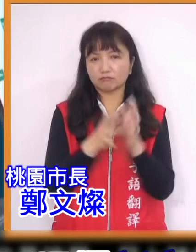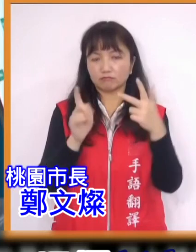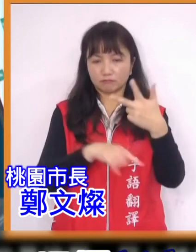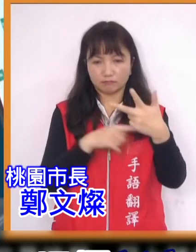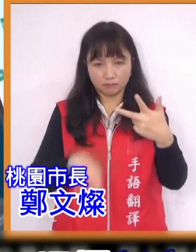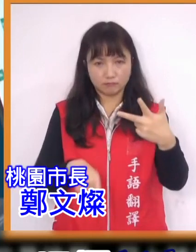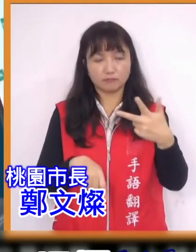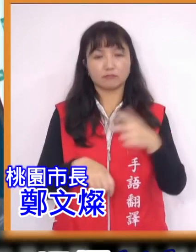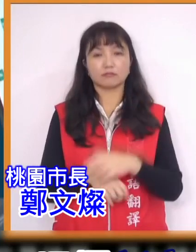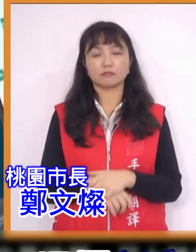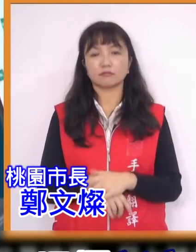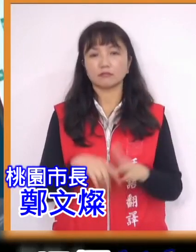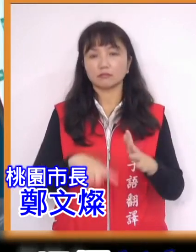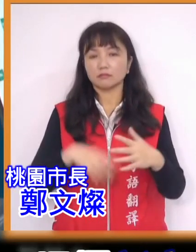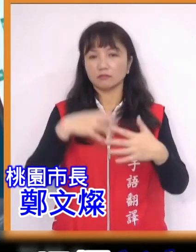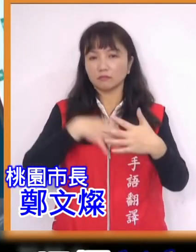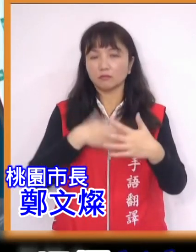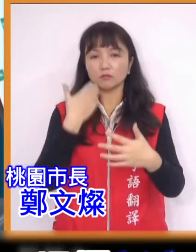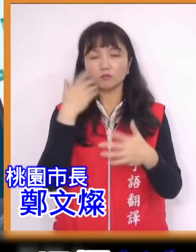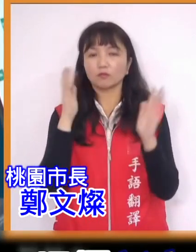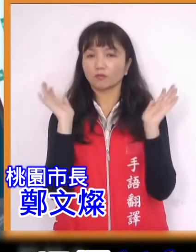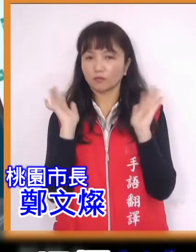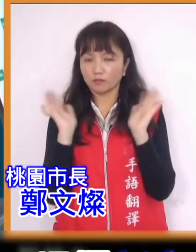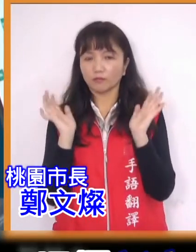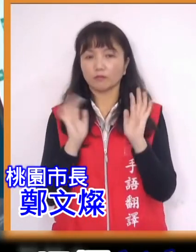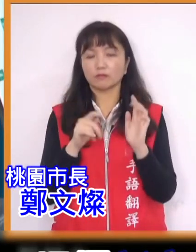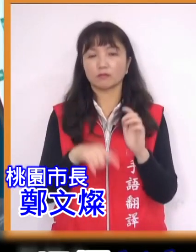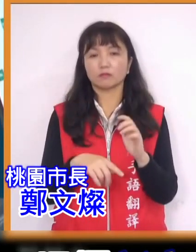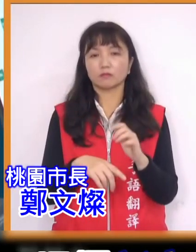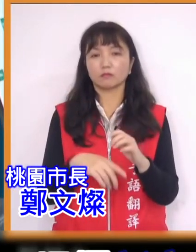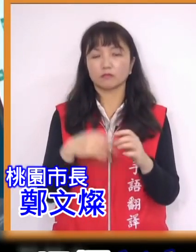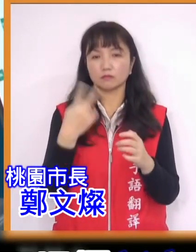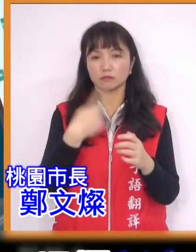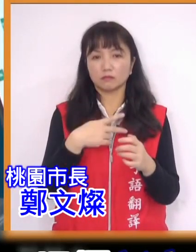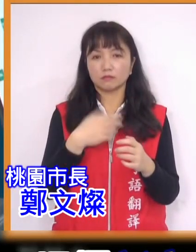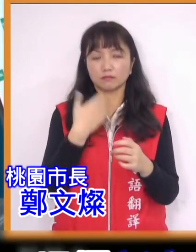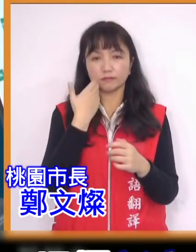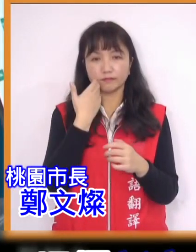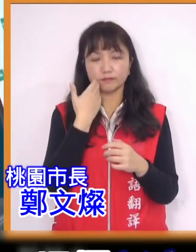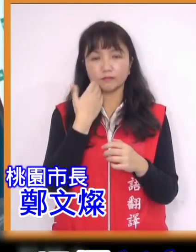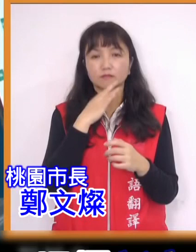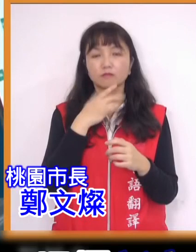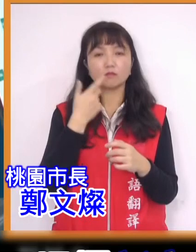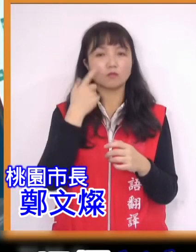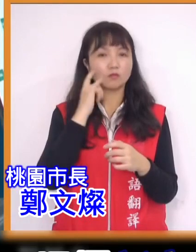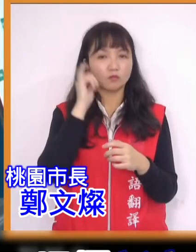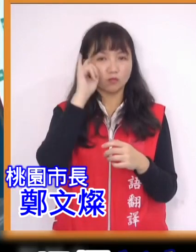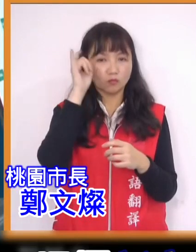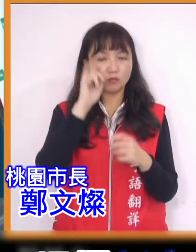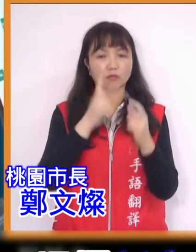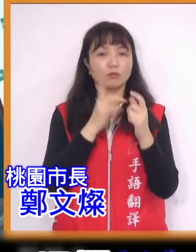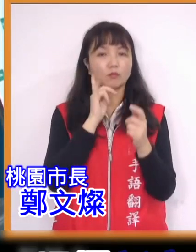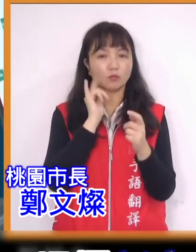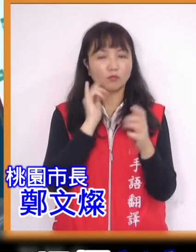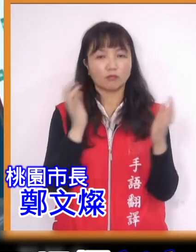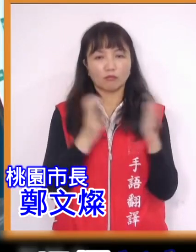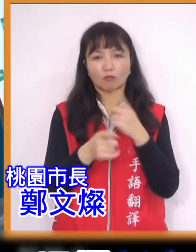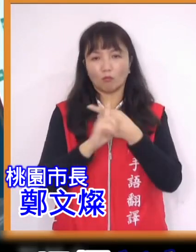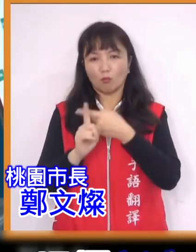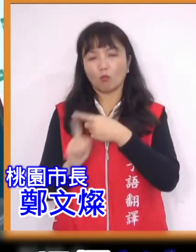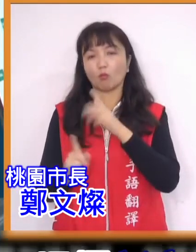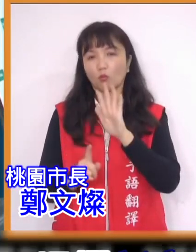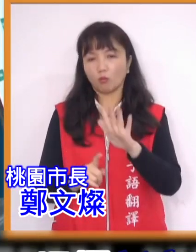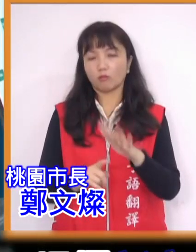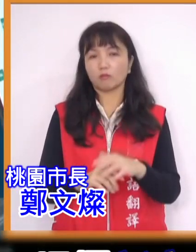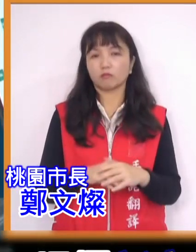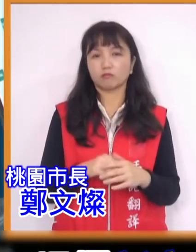中这个包括孩子，哦，包括这个祖母、母亲，哦，都确诊。